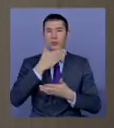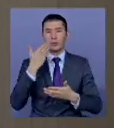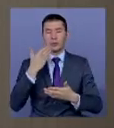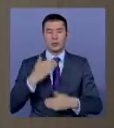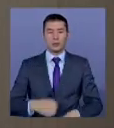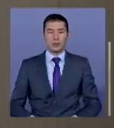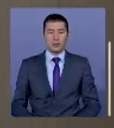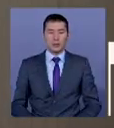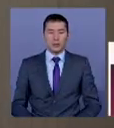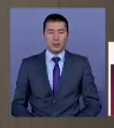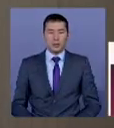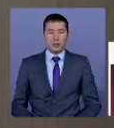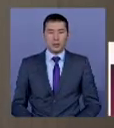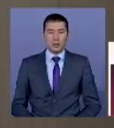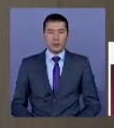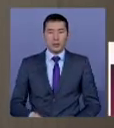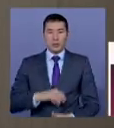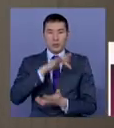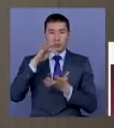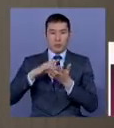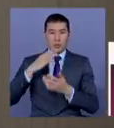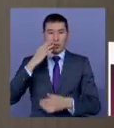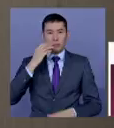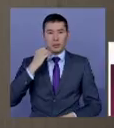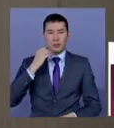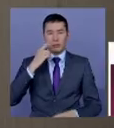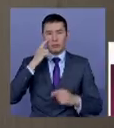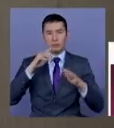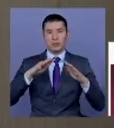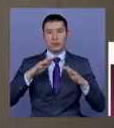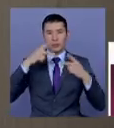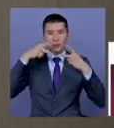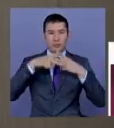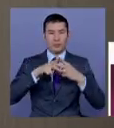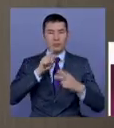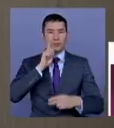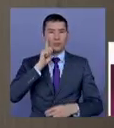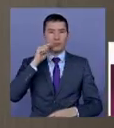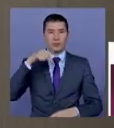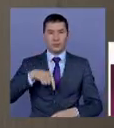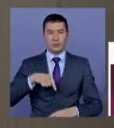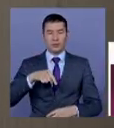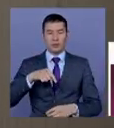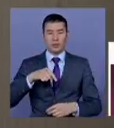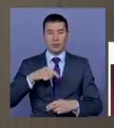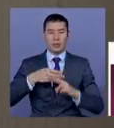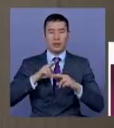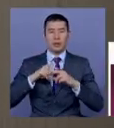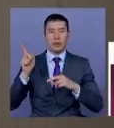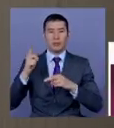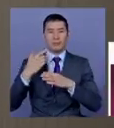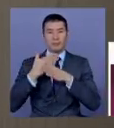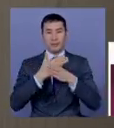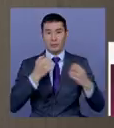Студенттер ең көп орналасқан қаладағы мына жастарға деген кәсіпкерлікті дамыту бойынша қандай көмек көрсетіліп жатыр, қаншалықты деңгейде